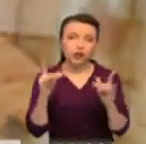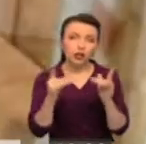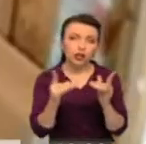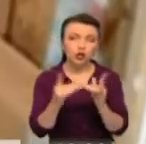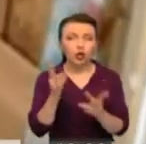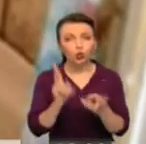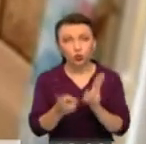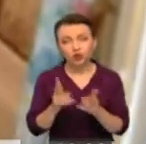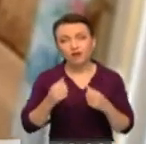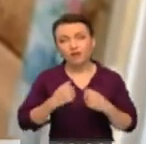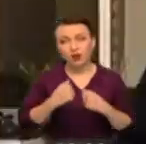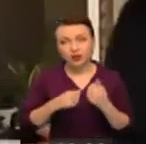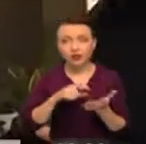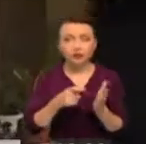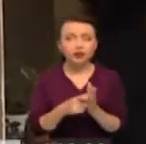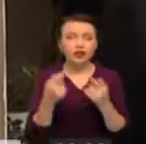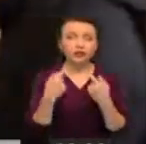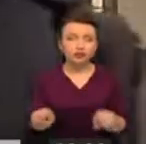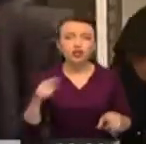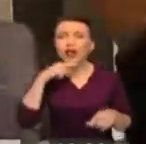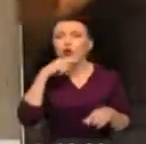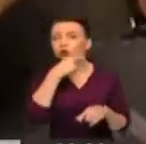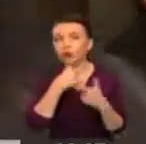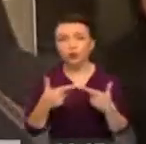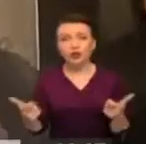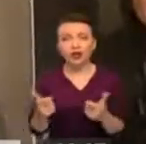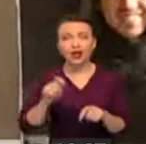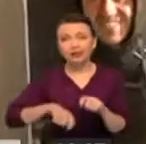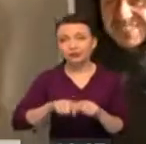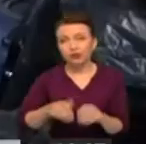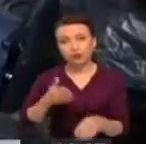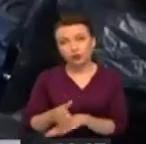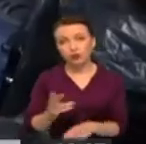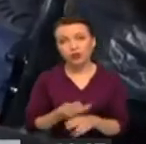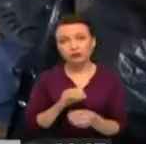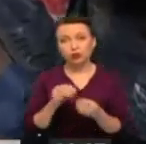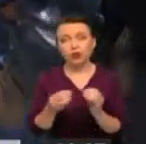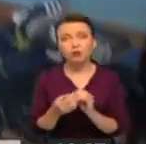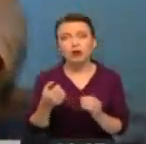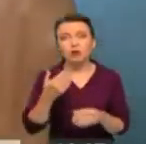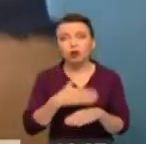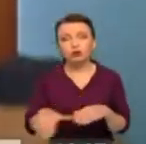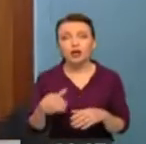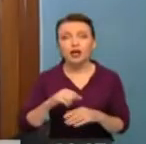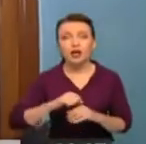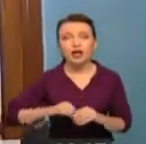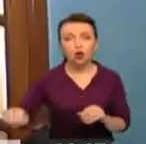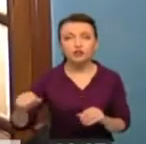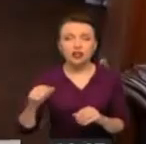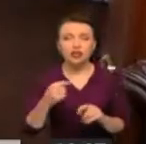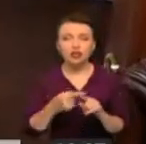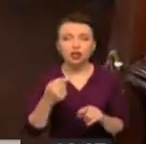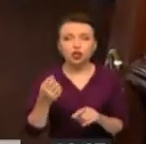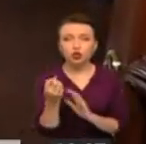та ванна кімната. А ось в інший економ-готель інспекція потрапила без проблем. До гостелу на проспекті Героїв Сталінграда